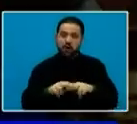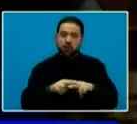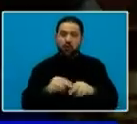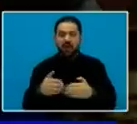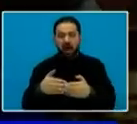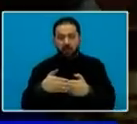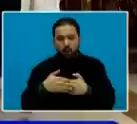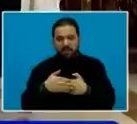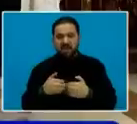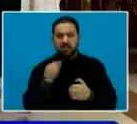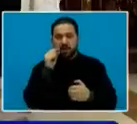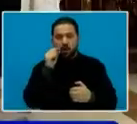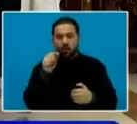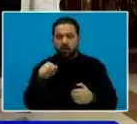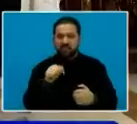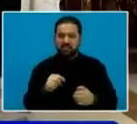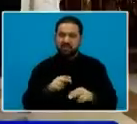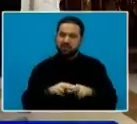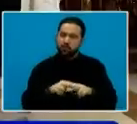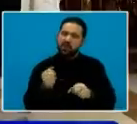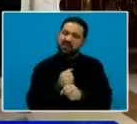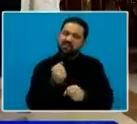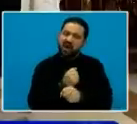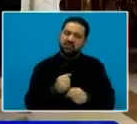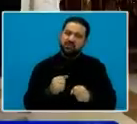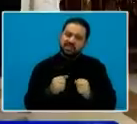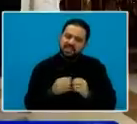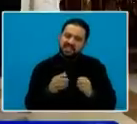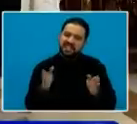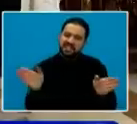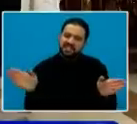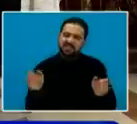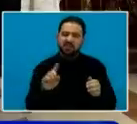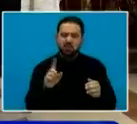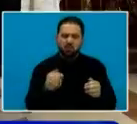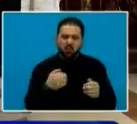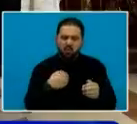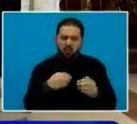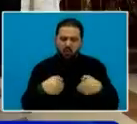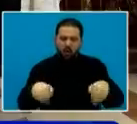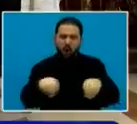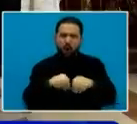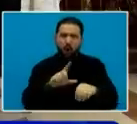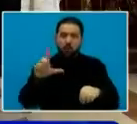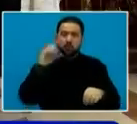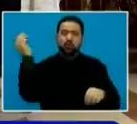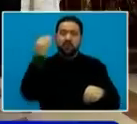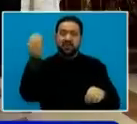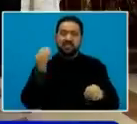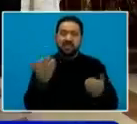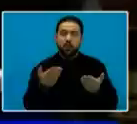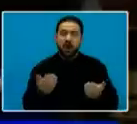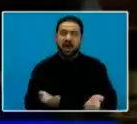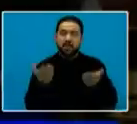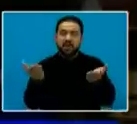îl apropiem pe omul respectiv, cum îl facem să ni se deschidă și nu nouă, cât lui Dumnezeu care îi